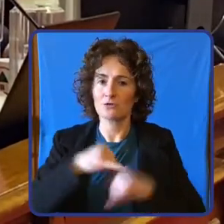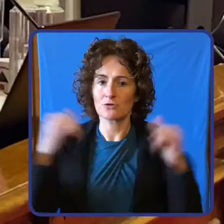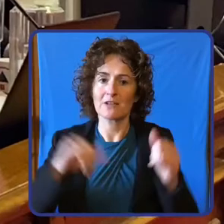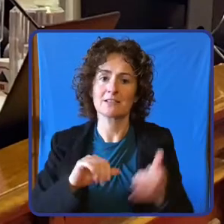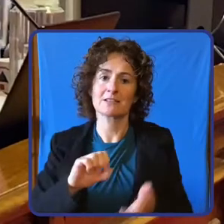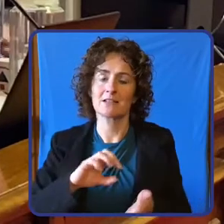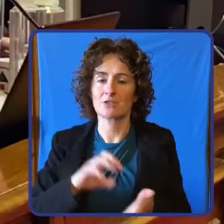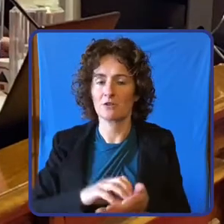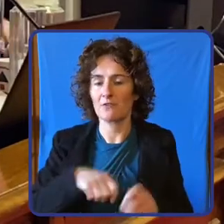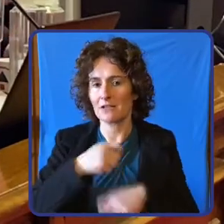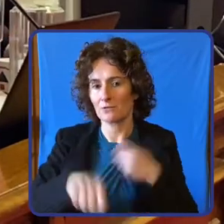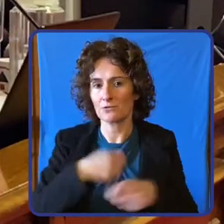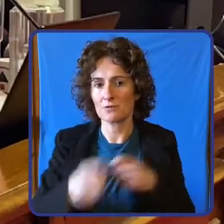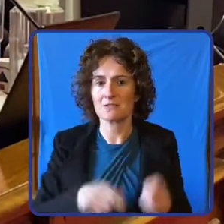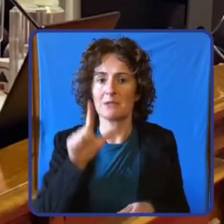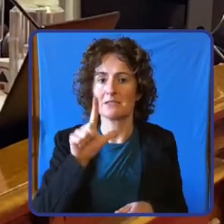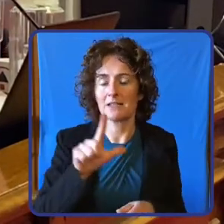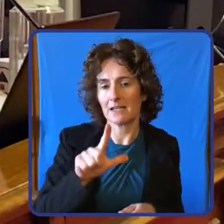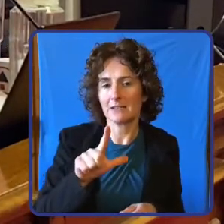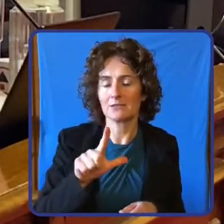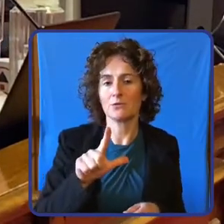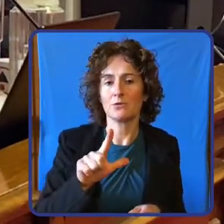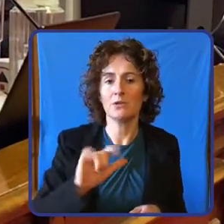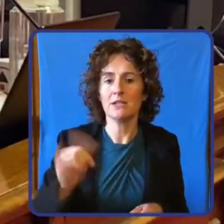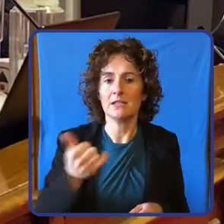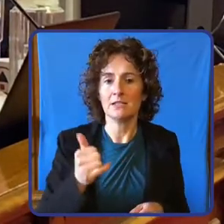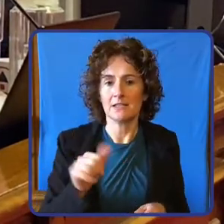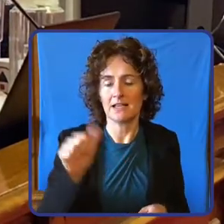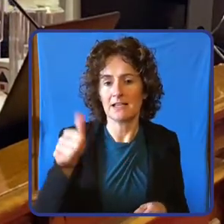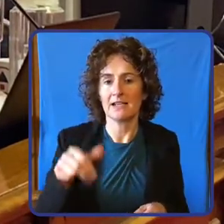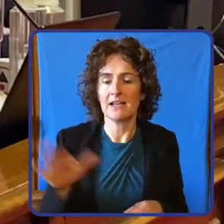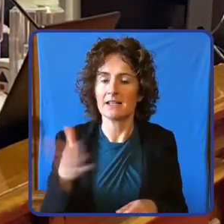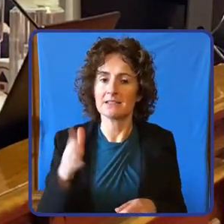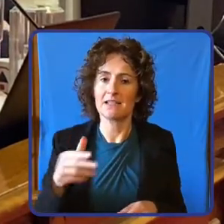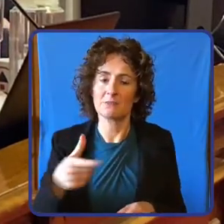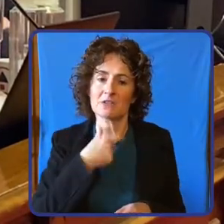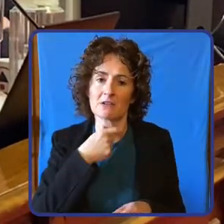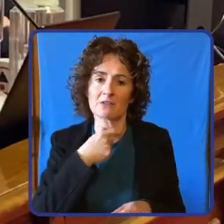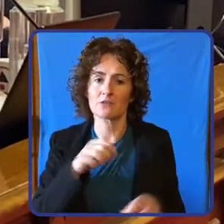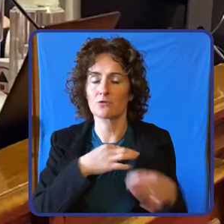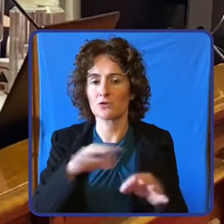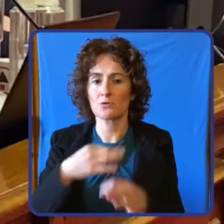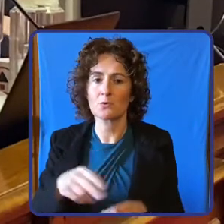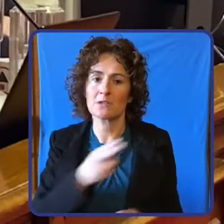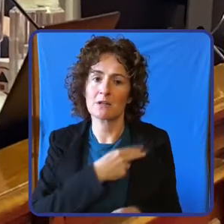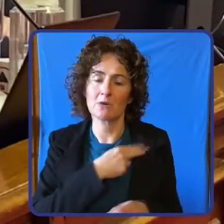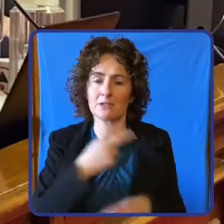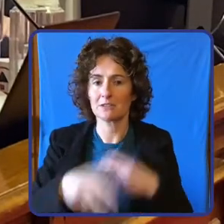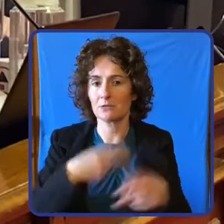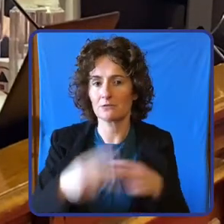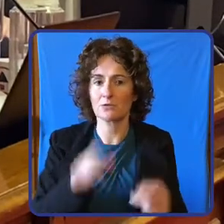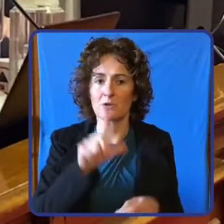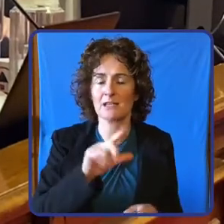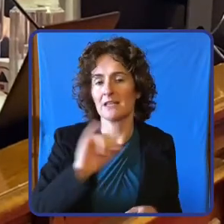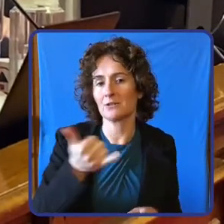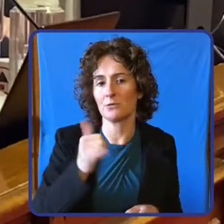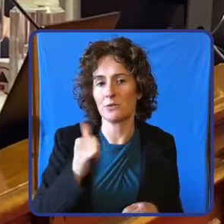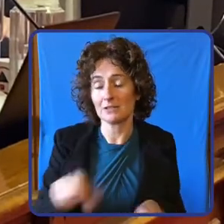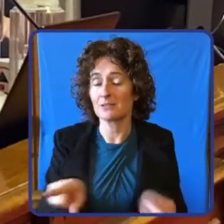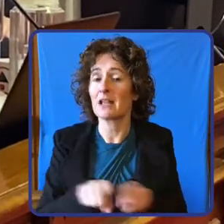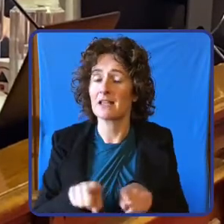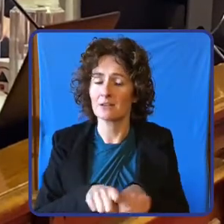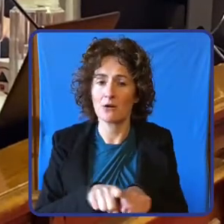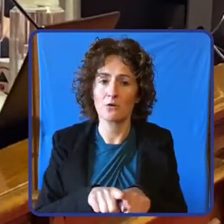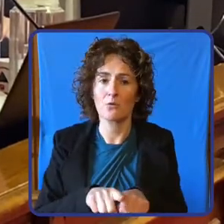városüzemeltetési bizottság 2 igen szavazattal, 1 nem szavazat mellett, az ügyrendi és mandátumvizsgáló bizottság 2 igen szavazattal